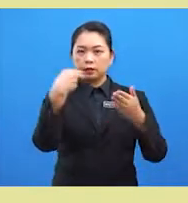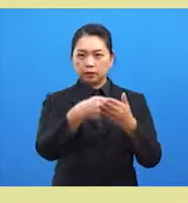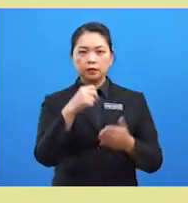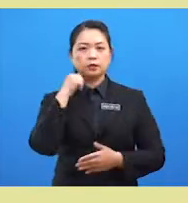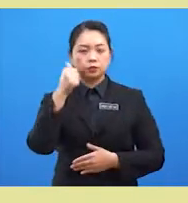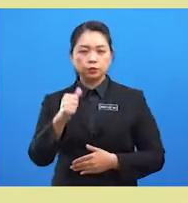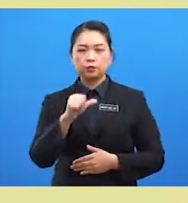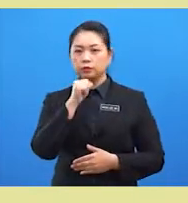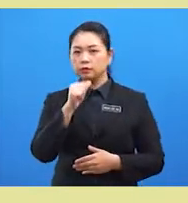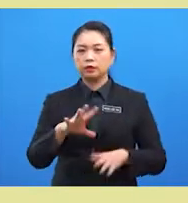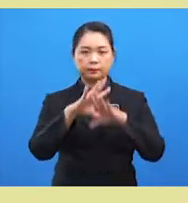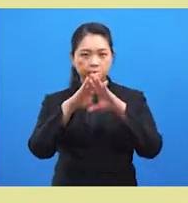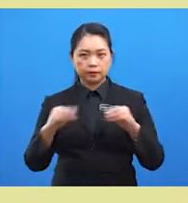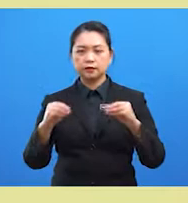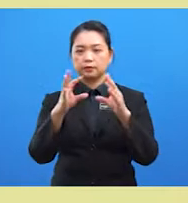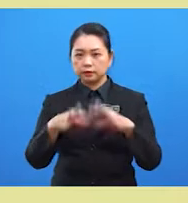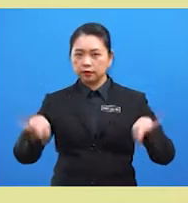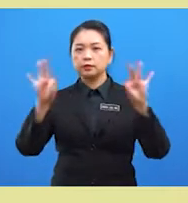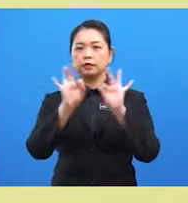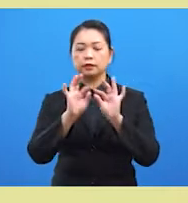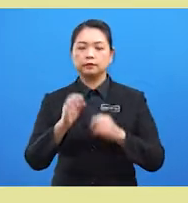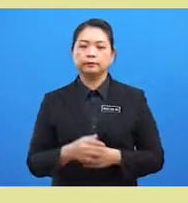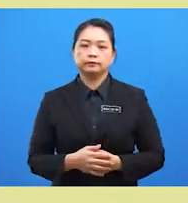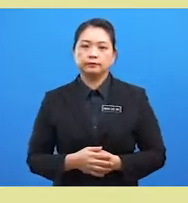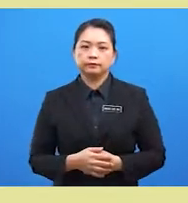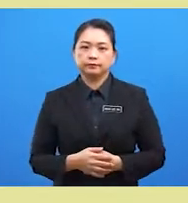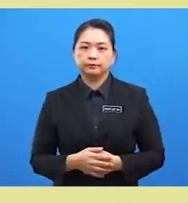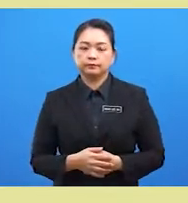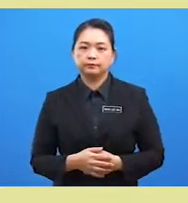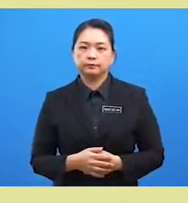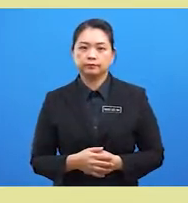Hingga esok tidak habis cerita.